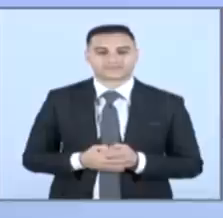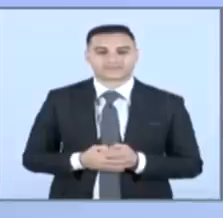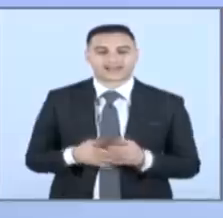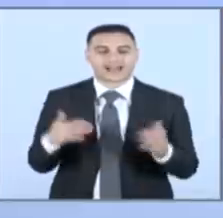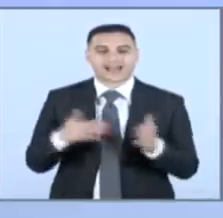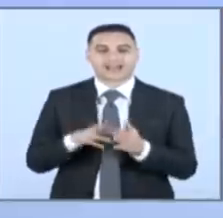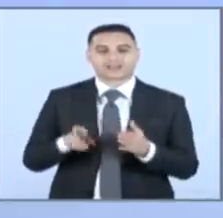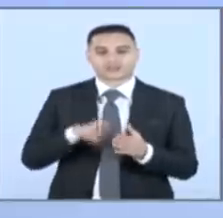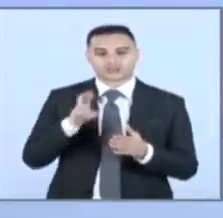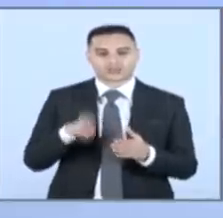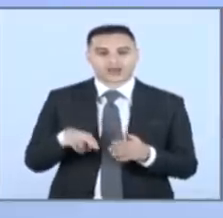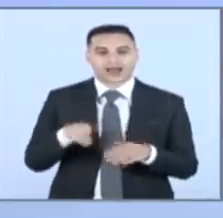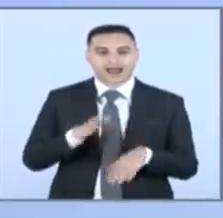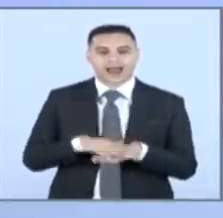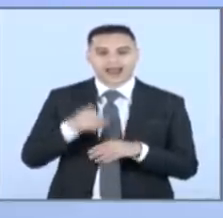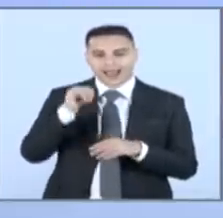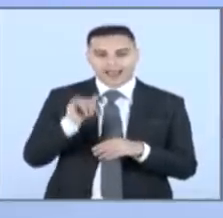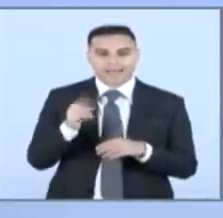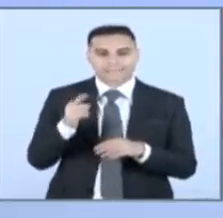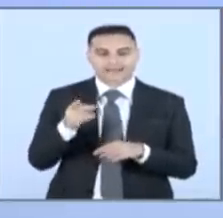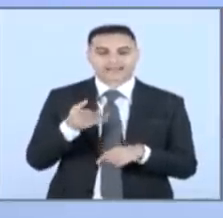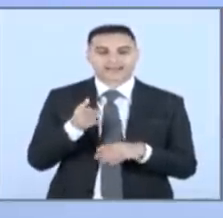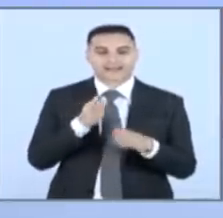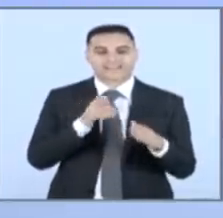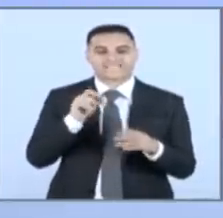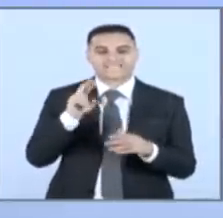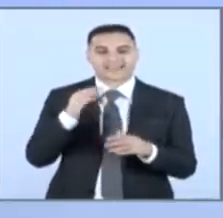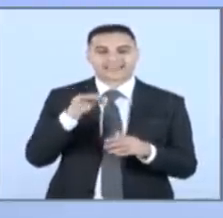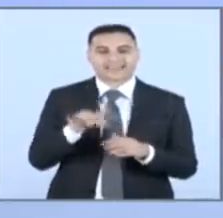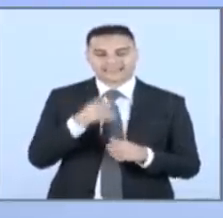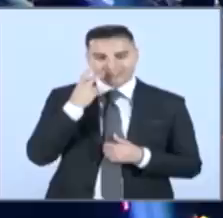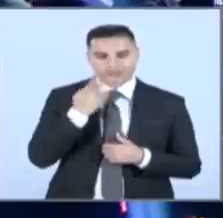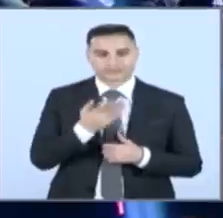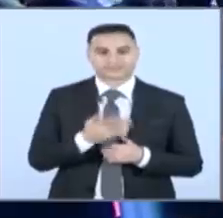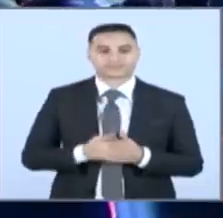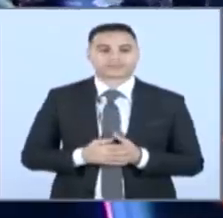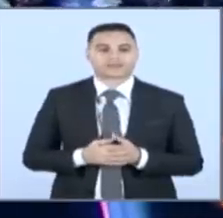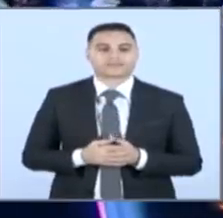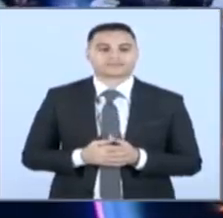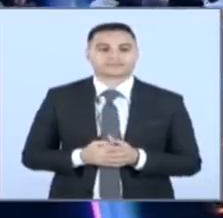اخر سؤال، أمير فتحي، تفضل.